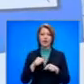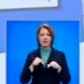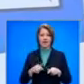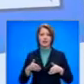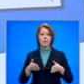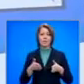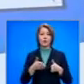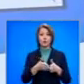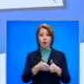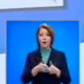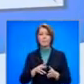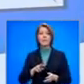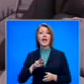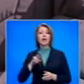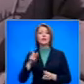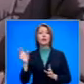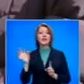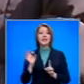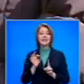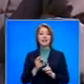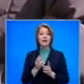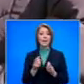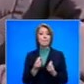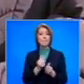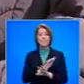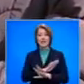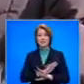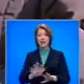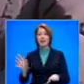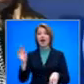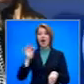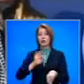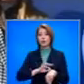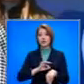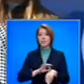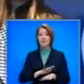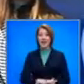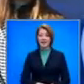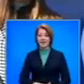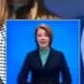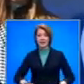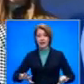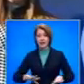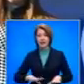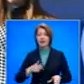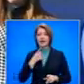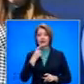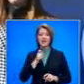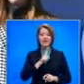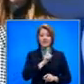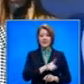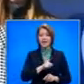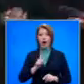посока. Друга такава цел – безплатна и достъпна детска градина за всяко дете